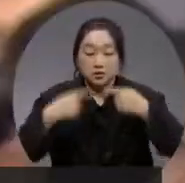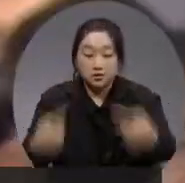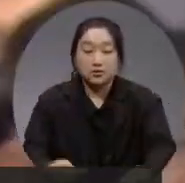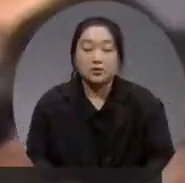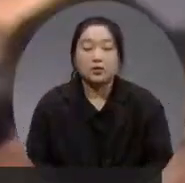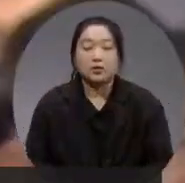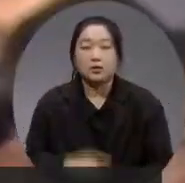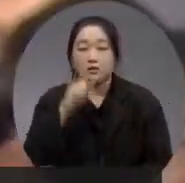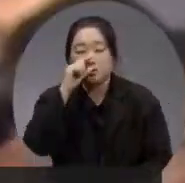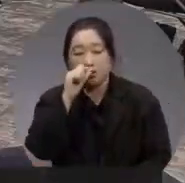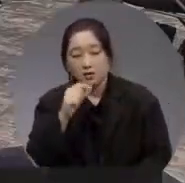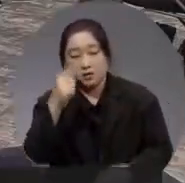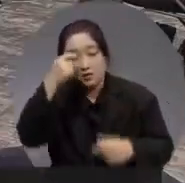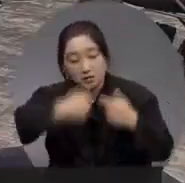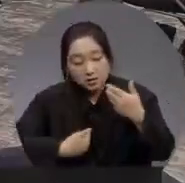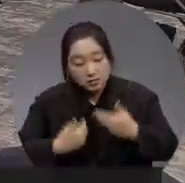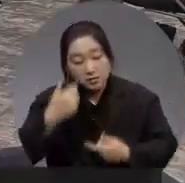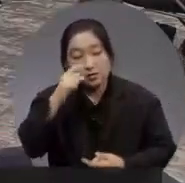검